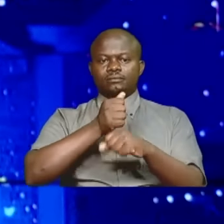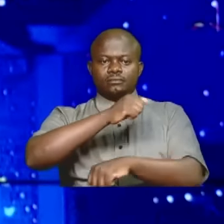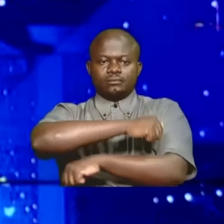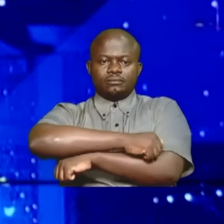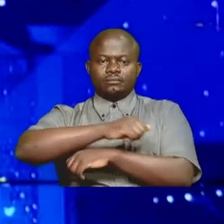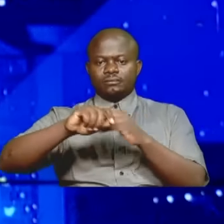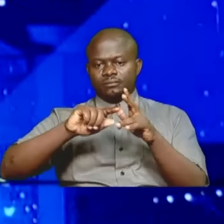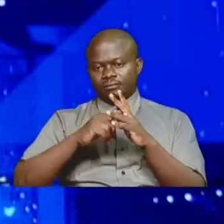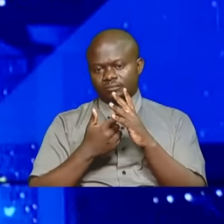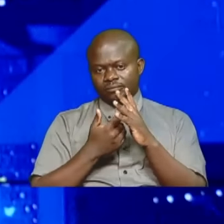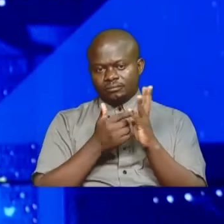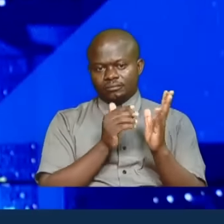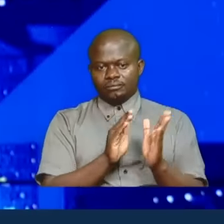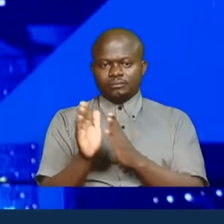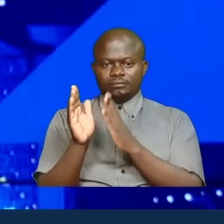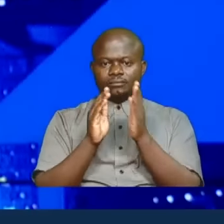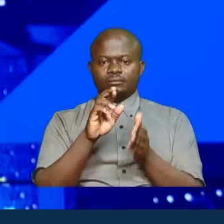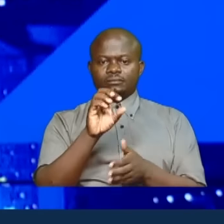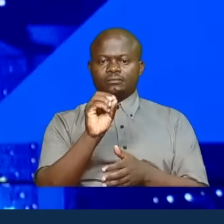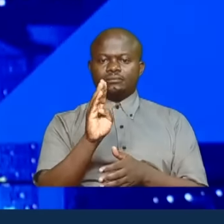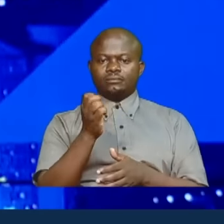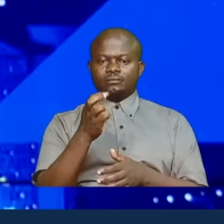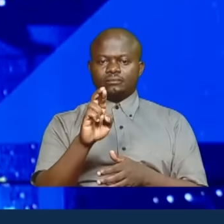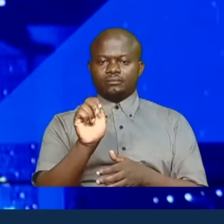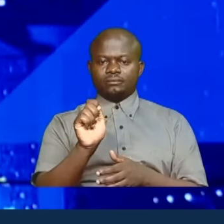watangira. N'inkuru yateguwe na Robert Byiringiro.